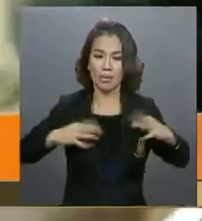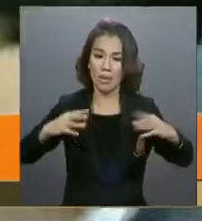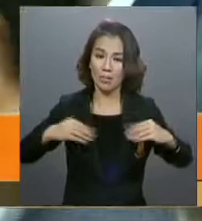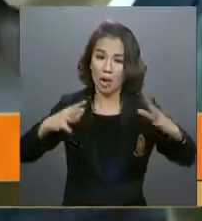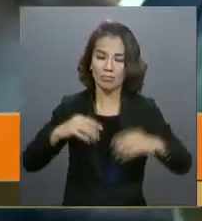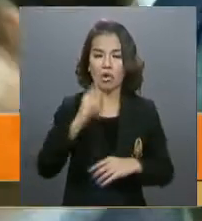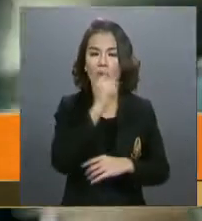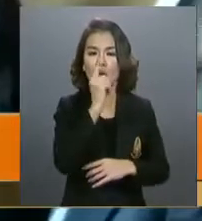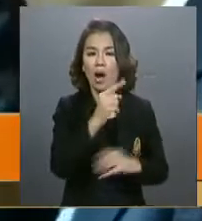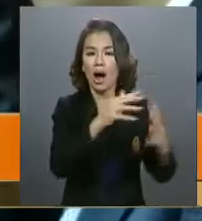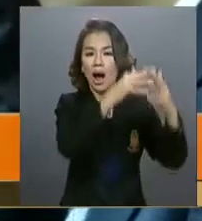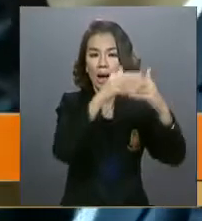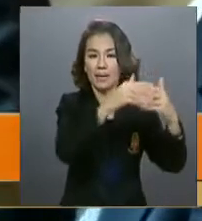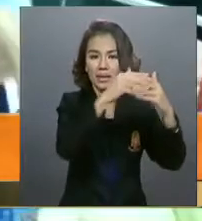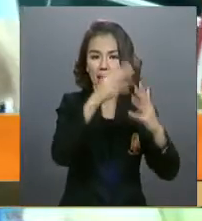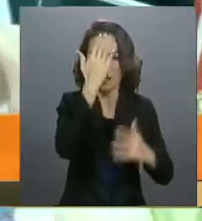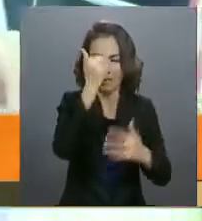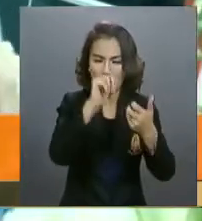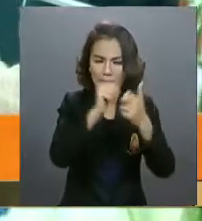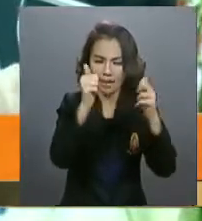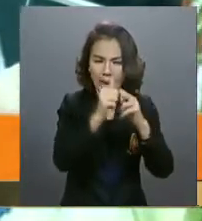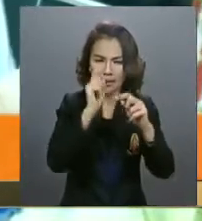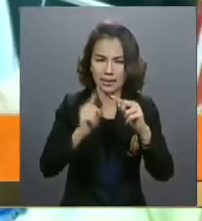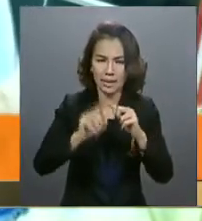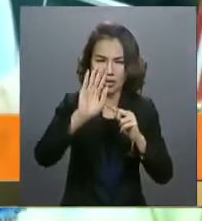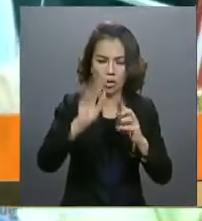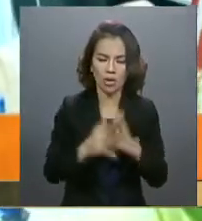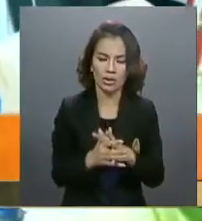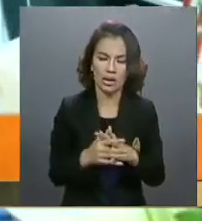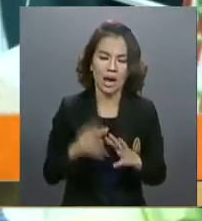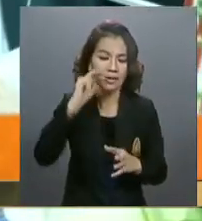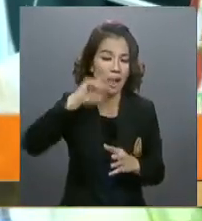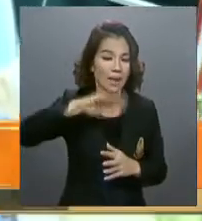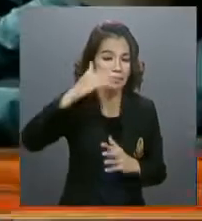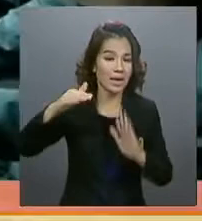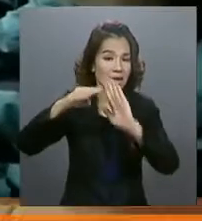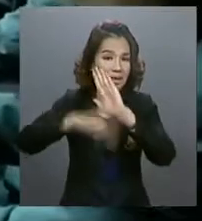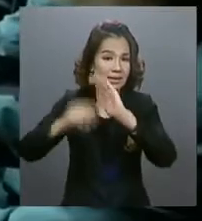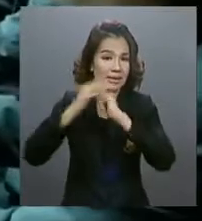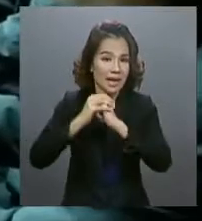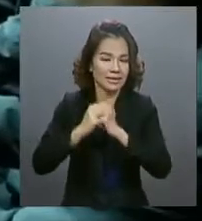หรัฐว่ามีส่วนทำให้ปัญหาข้อพิพาทในทะเลจีนใต้ตึงเครียดมากขึ้นด้วยการเข้าข้าง